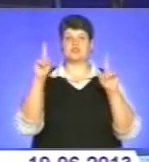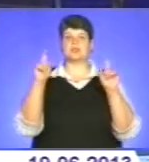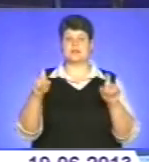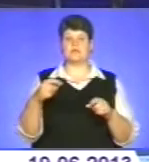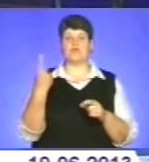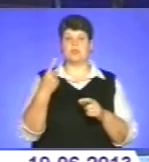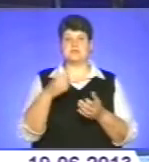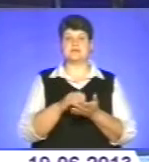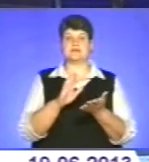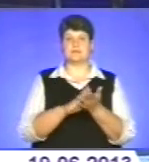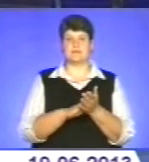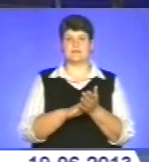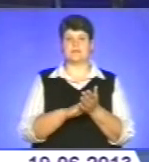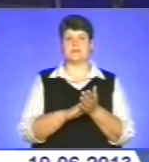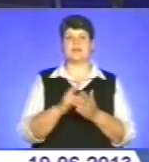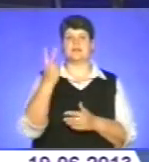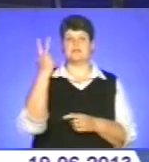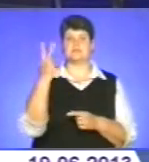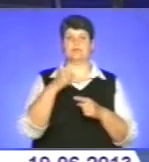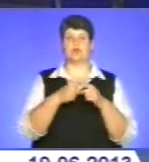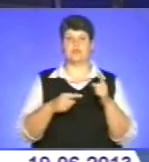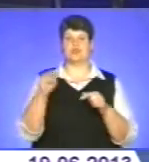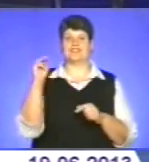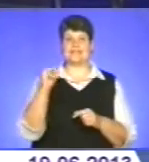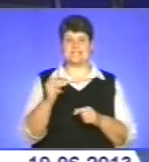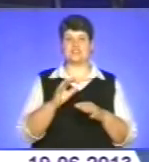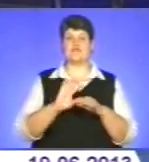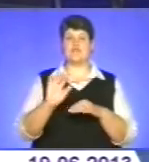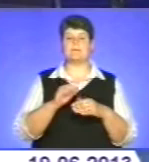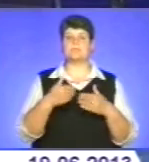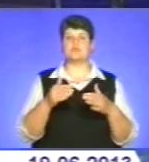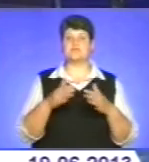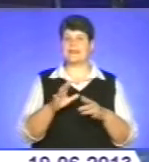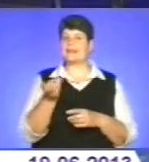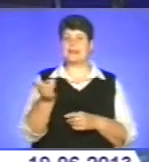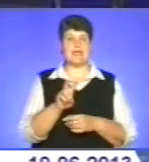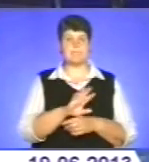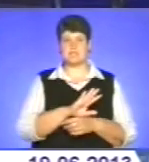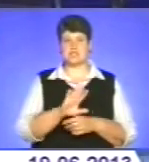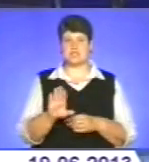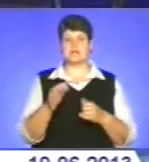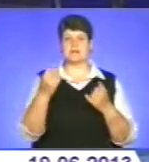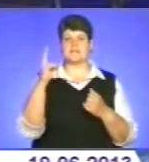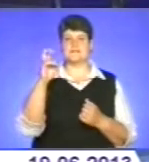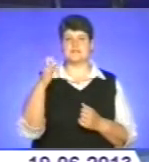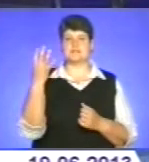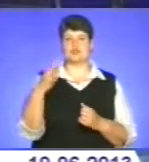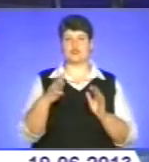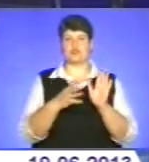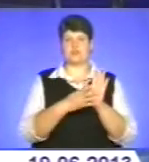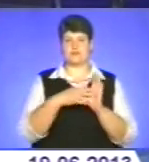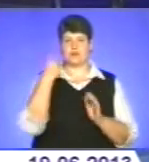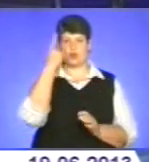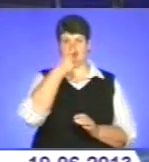області зареєструвалися понад 2,5 тисячі випускників. З них не прийшли до пунктів ЗНО 249 осіб.